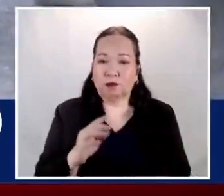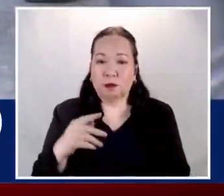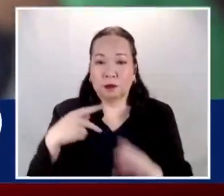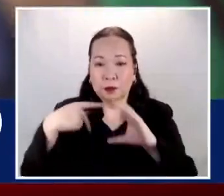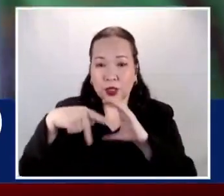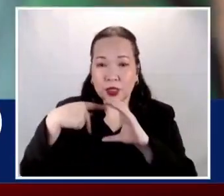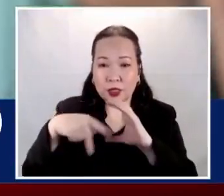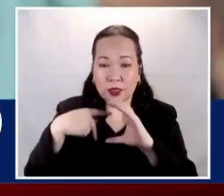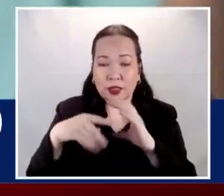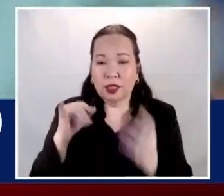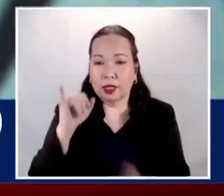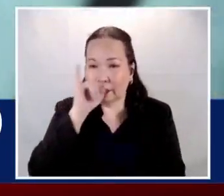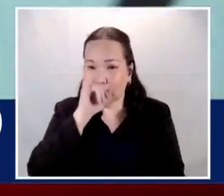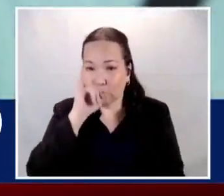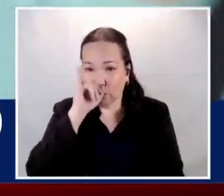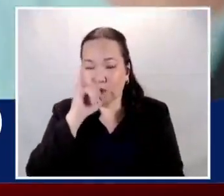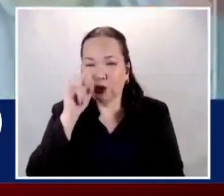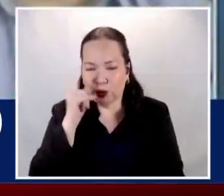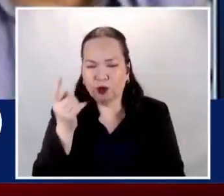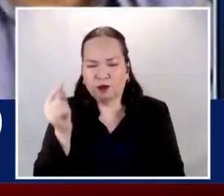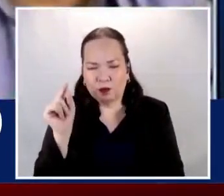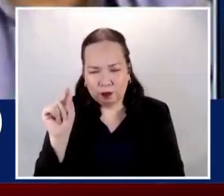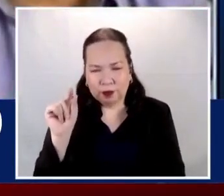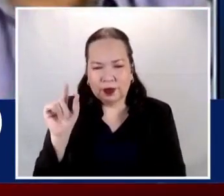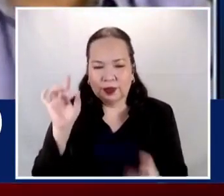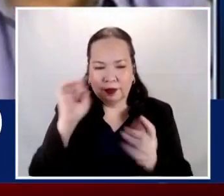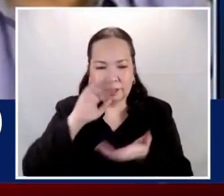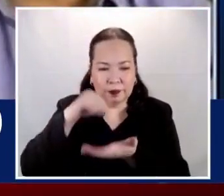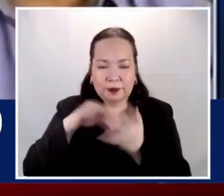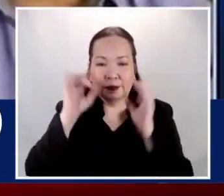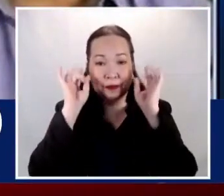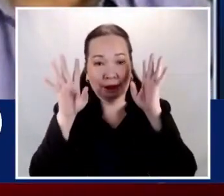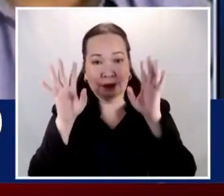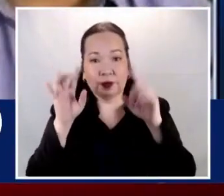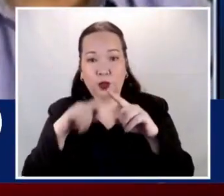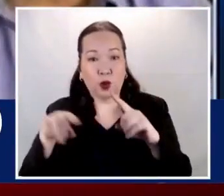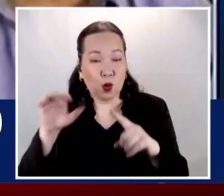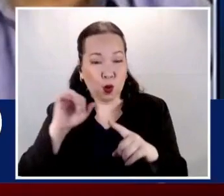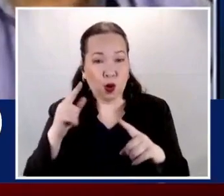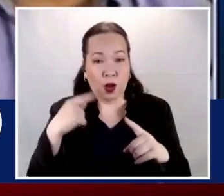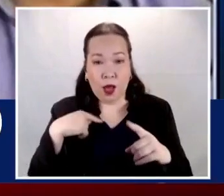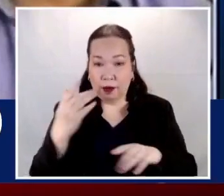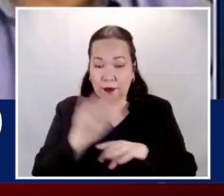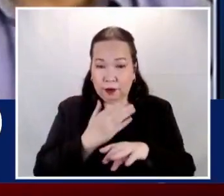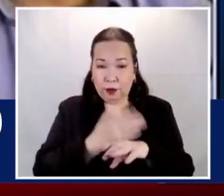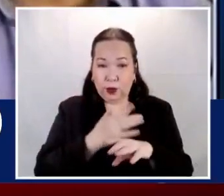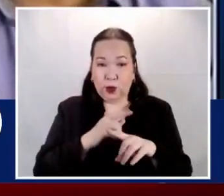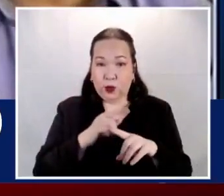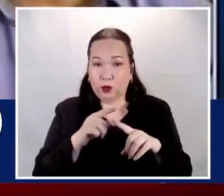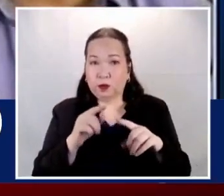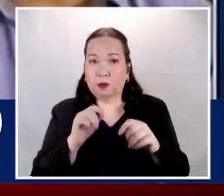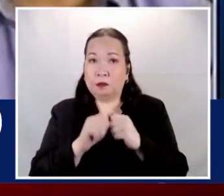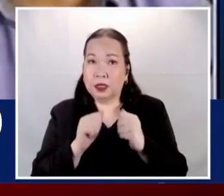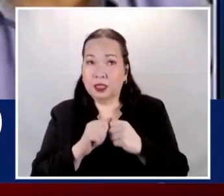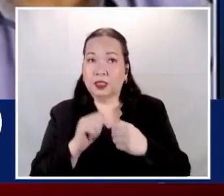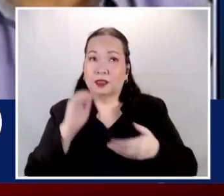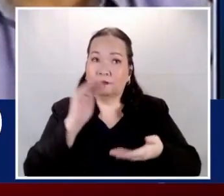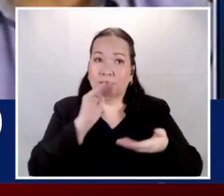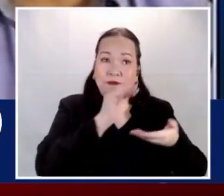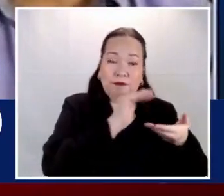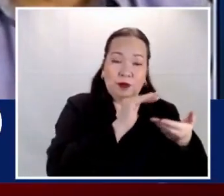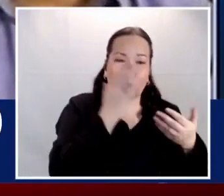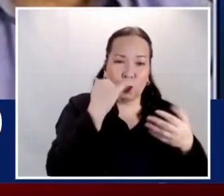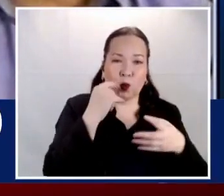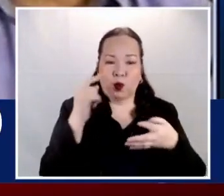City naman ay moderate risk. Nag-i-improve naman lahat ng mga numbers nakita natin. Hopefully, by end of March or first week